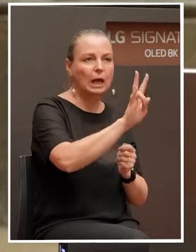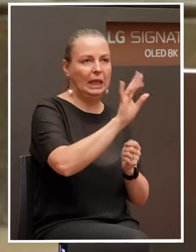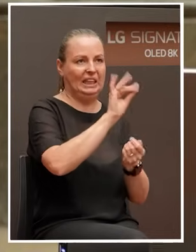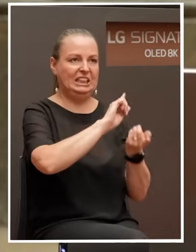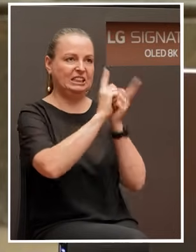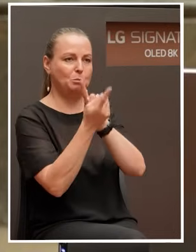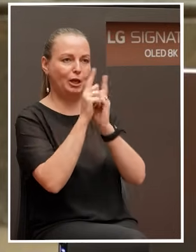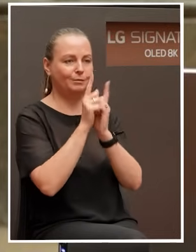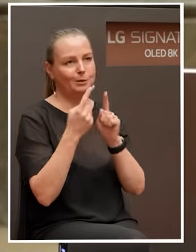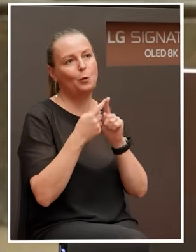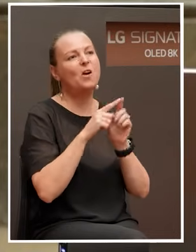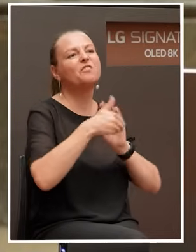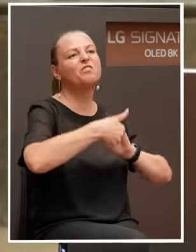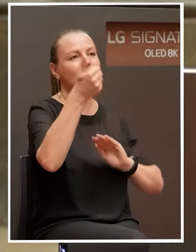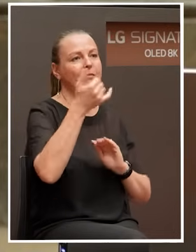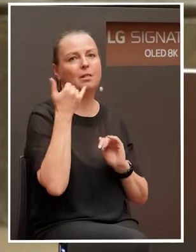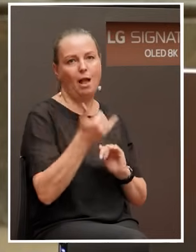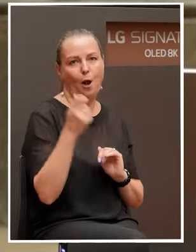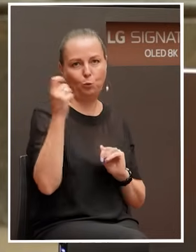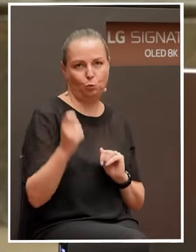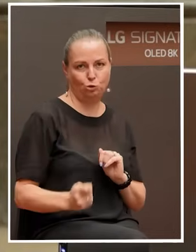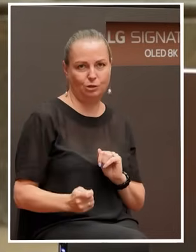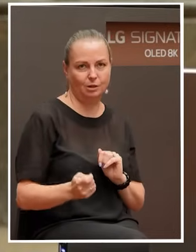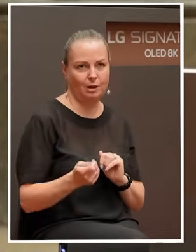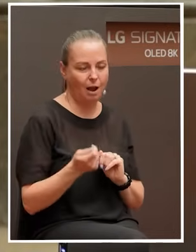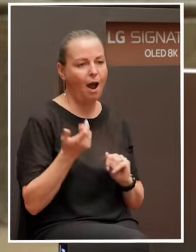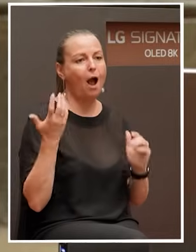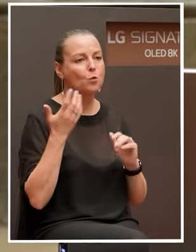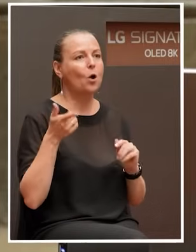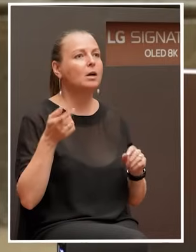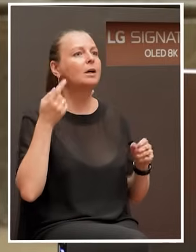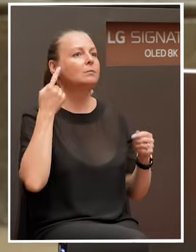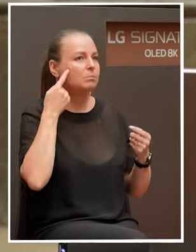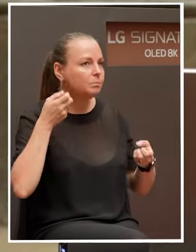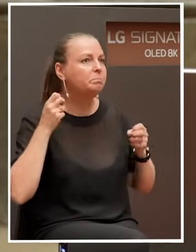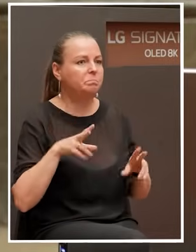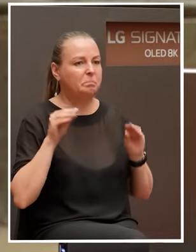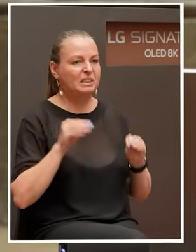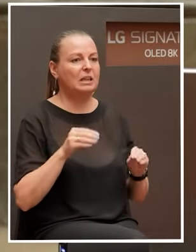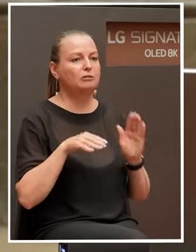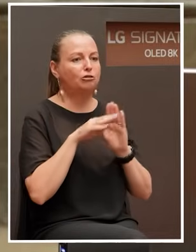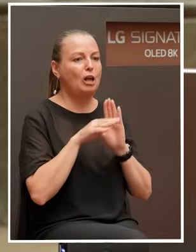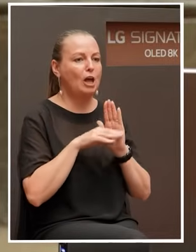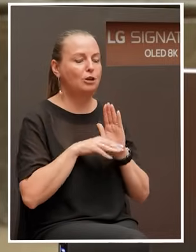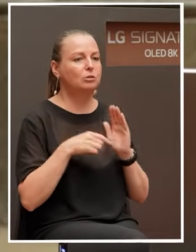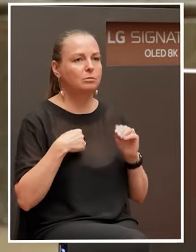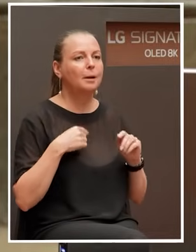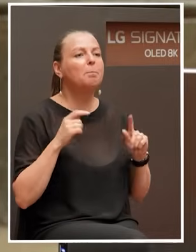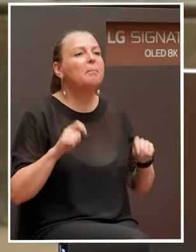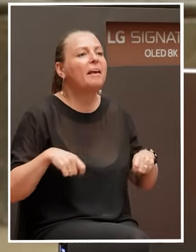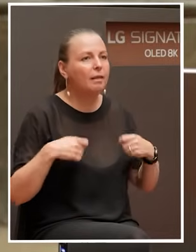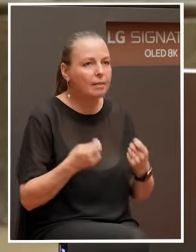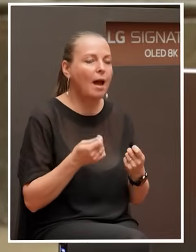это колоссальный вызов для художника, который сознательно поставил своей задачей передачу